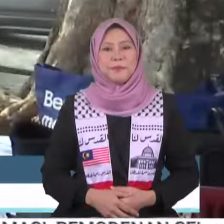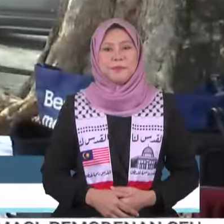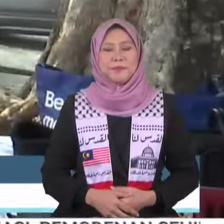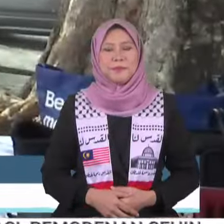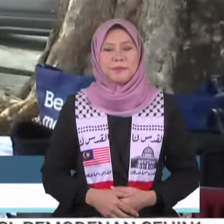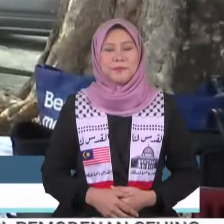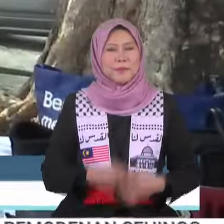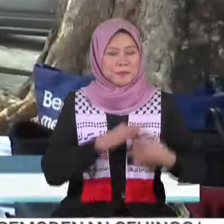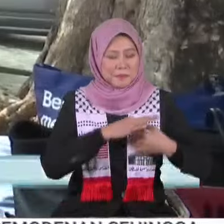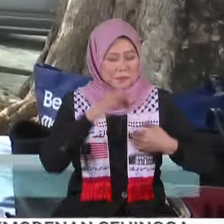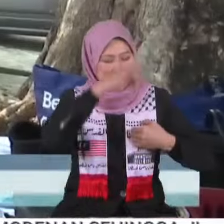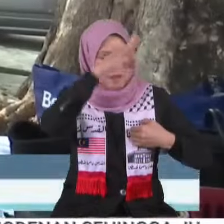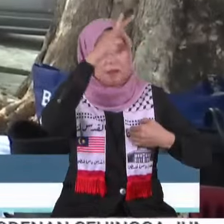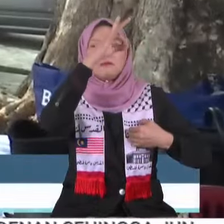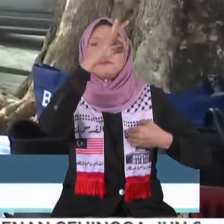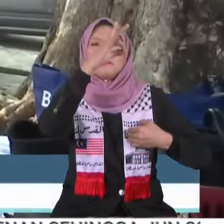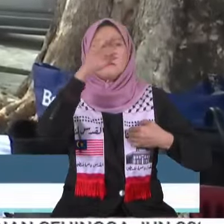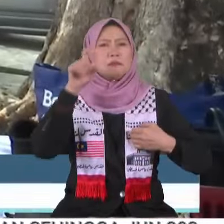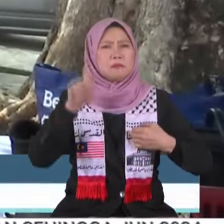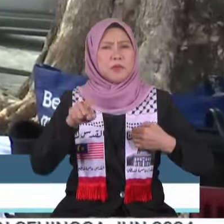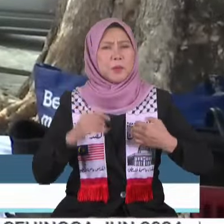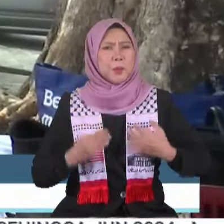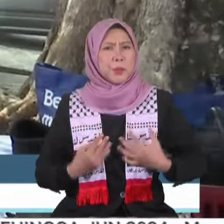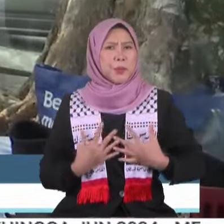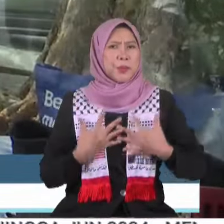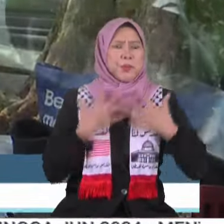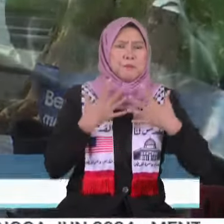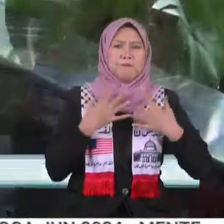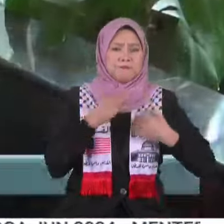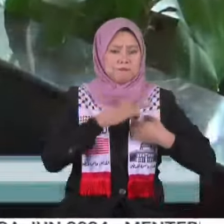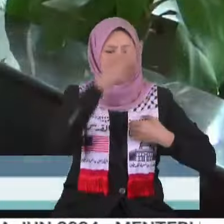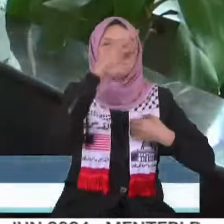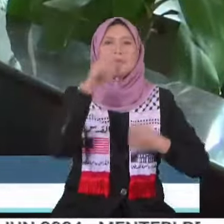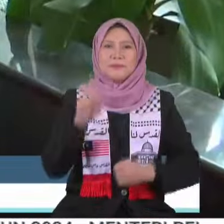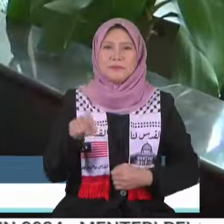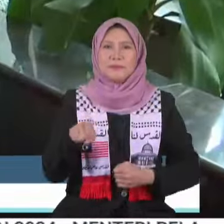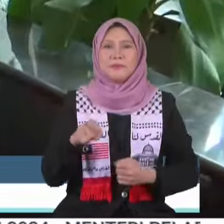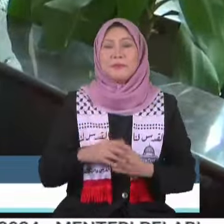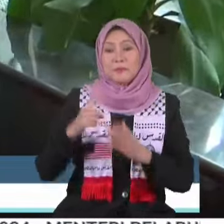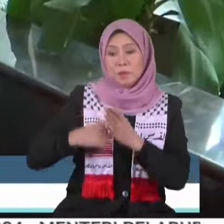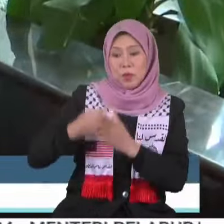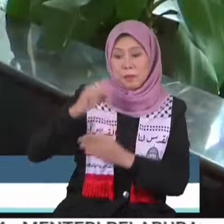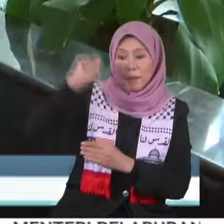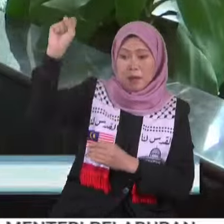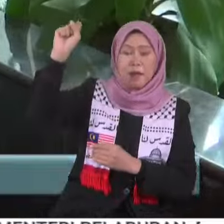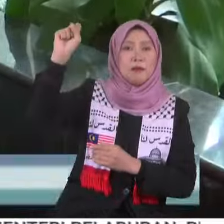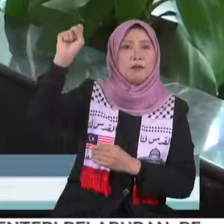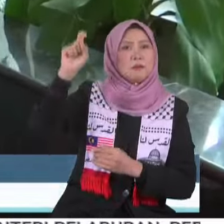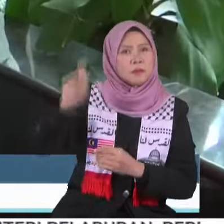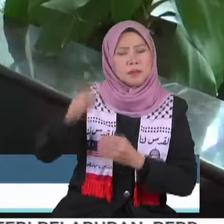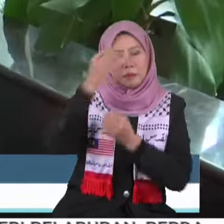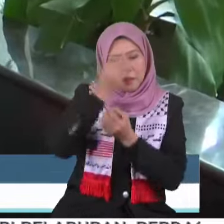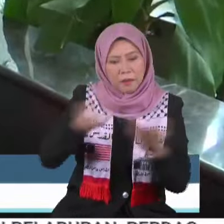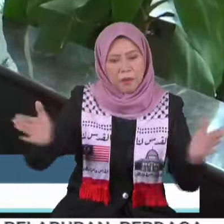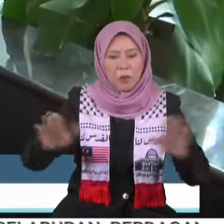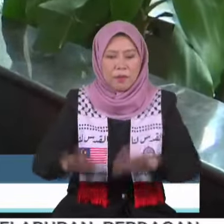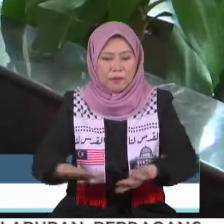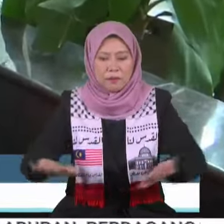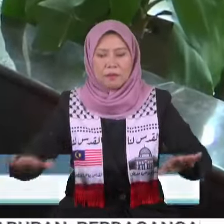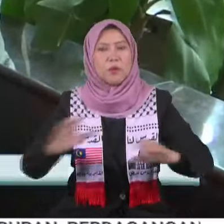So kita punya semangat tu lagi, orang kata lagi membara lah kan. Ha. Bukan bulan-bulan merdeka, mari tolong bagi tahu semua anak-anak,